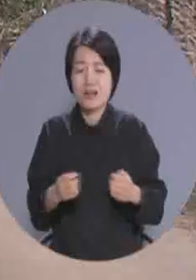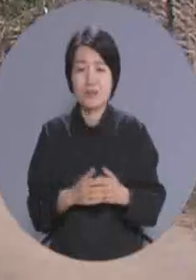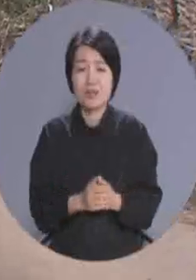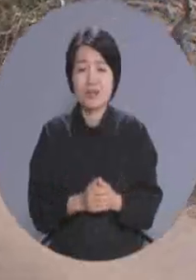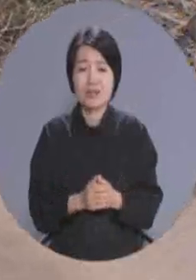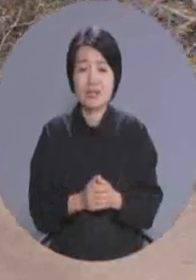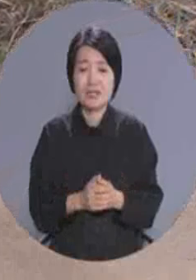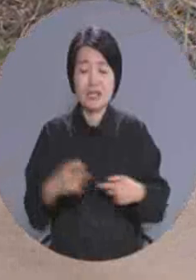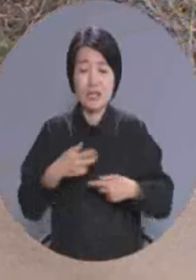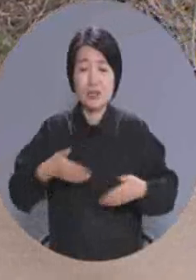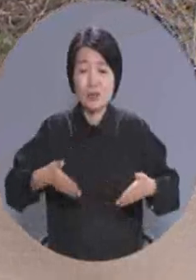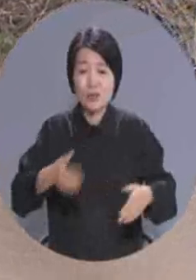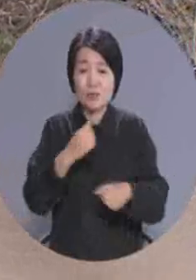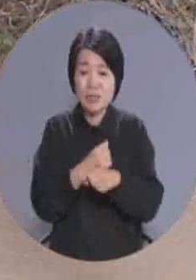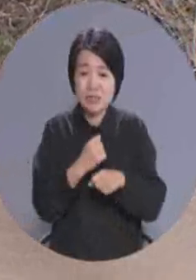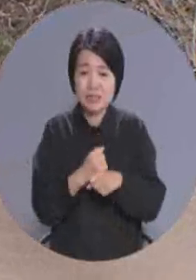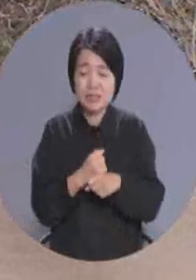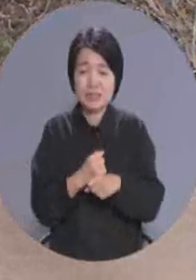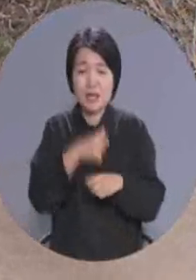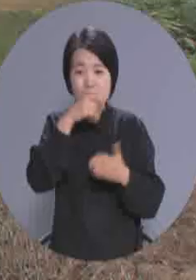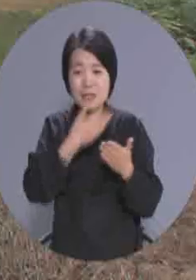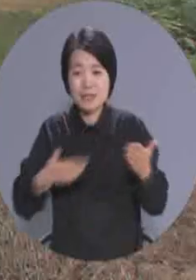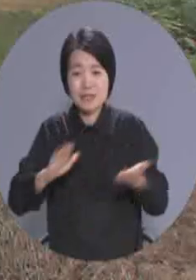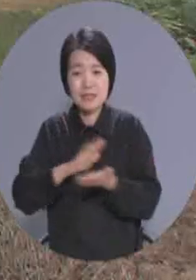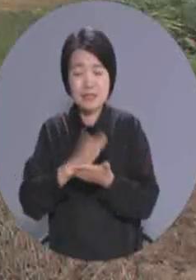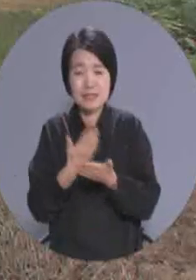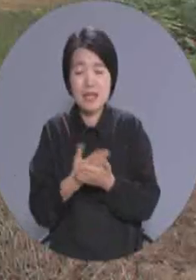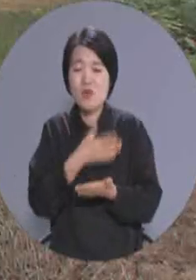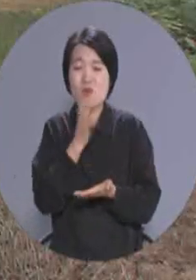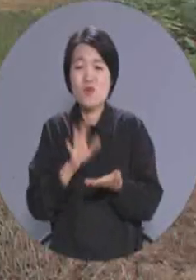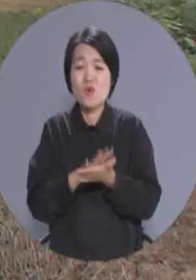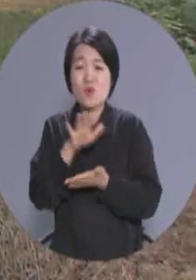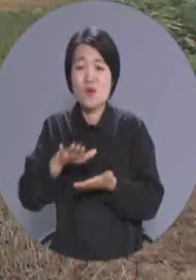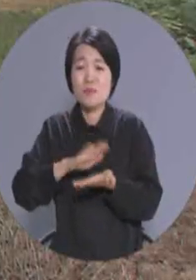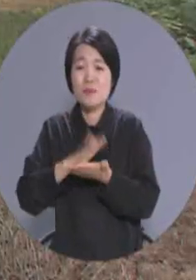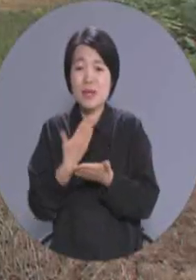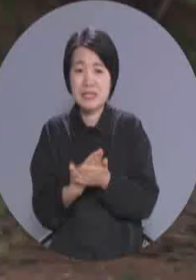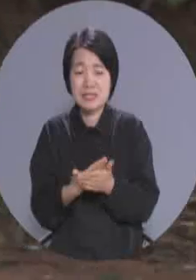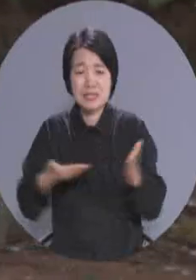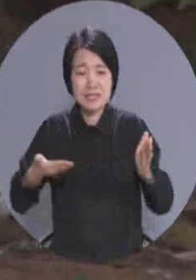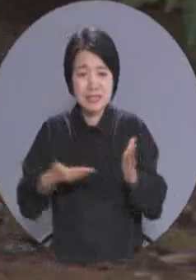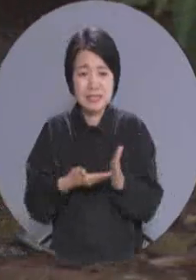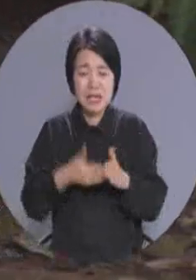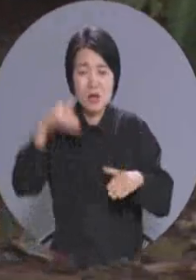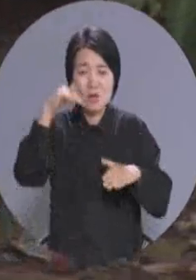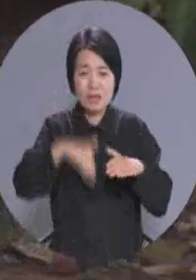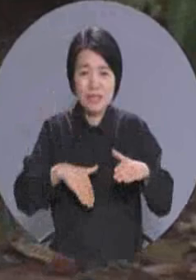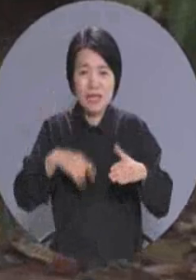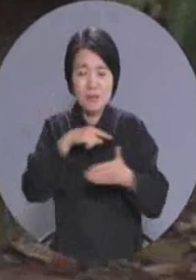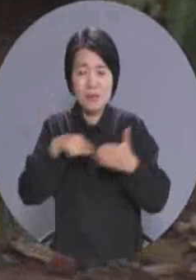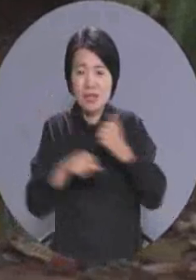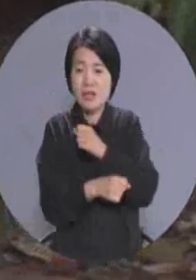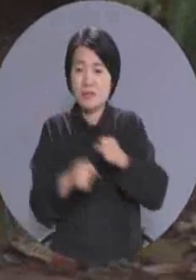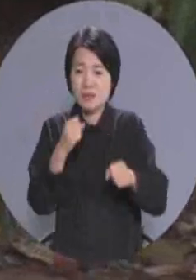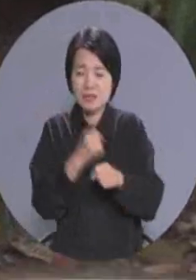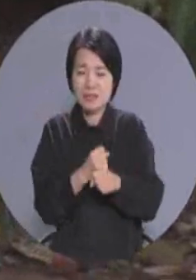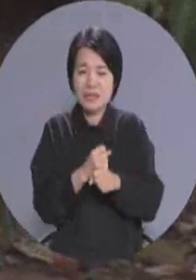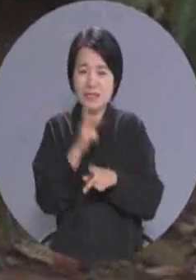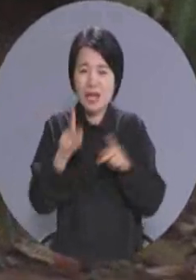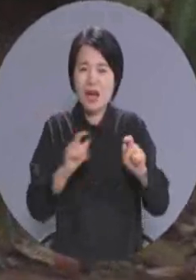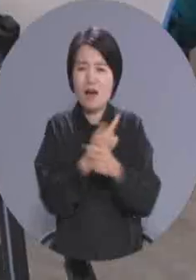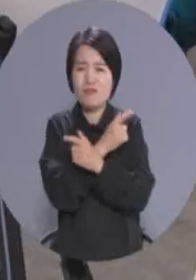도로개설과 농로포장 하천 정비 경로당 리모델링 선착장 준설과 재해복구 등 사업의 형태도